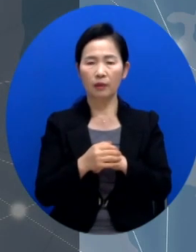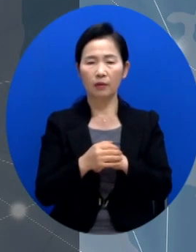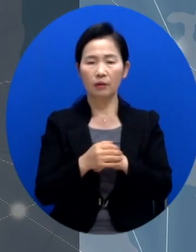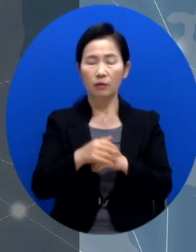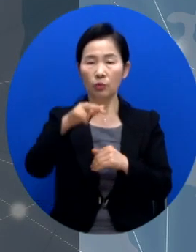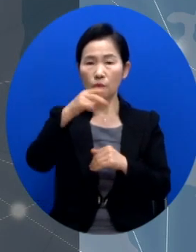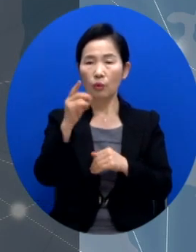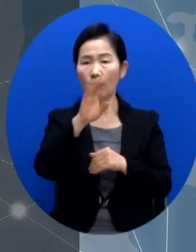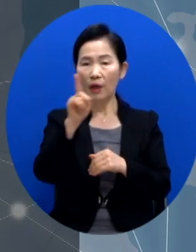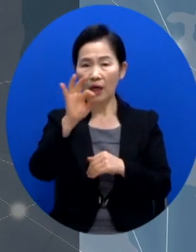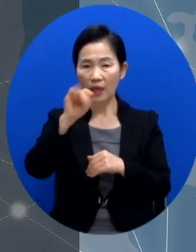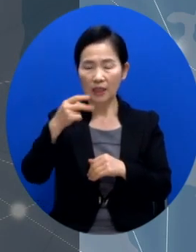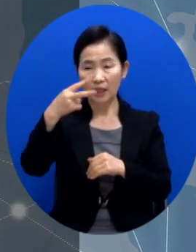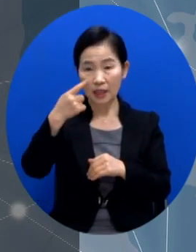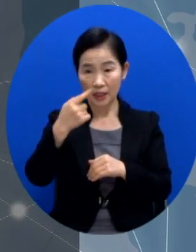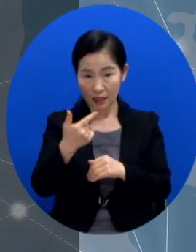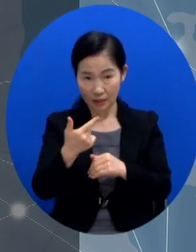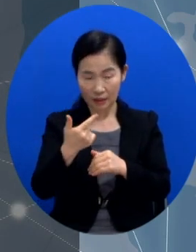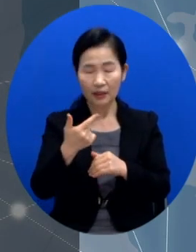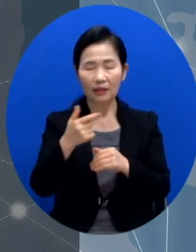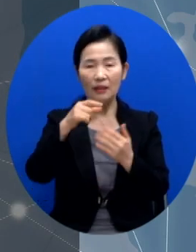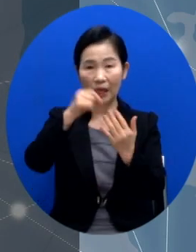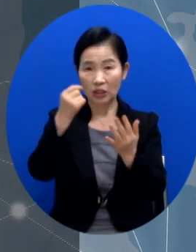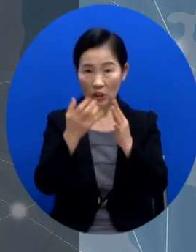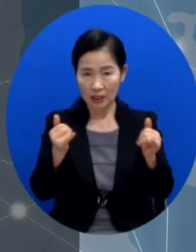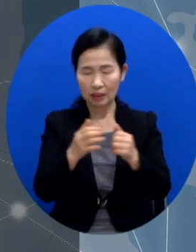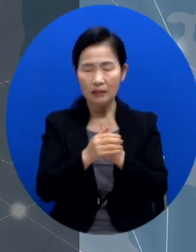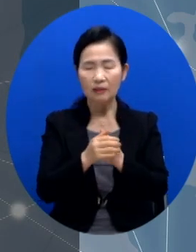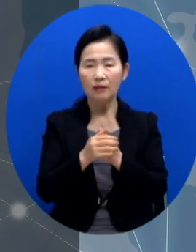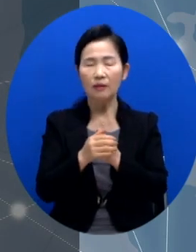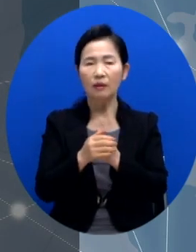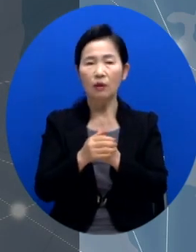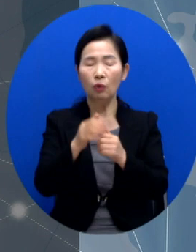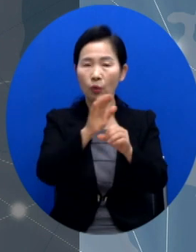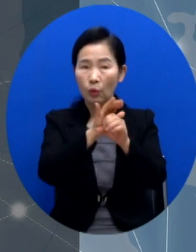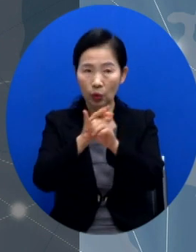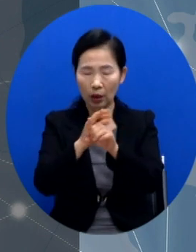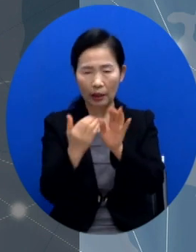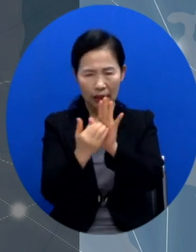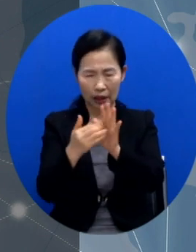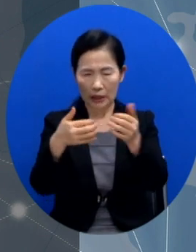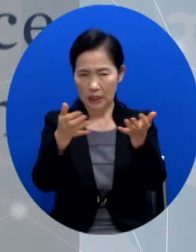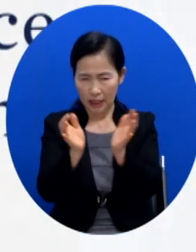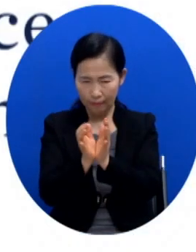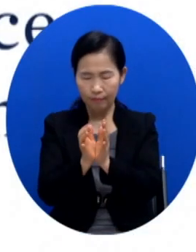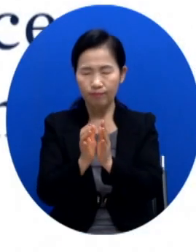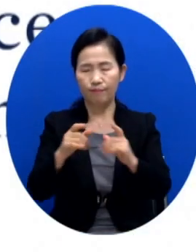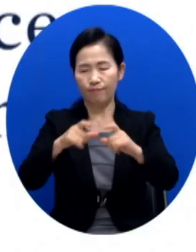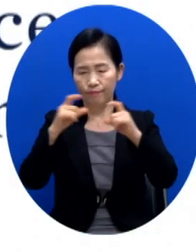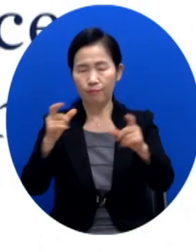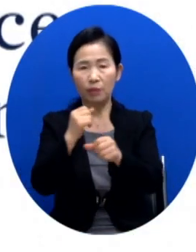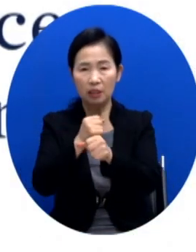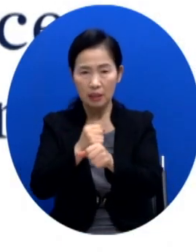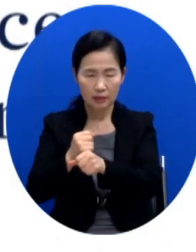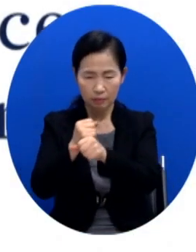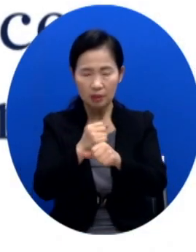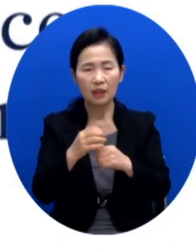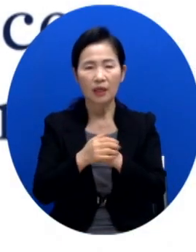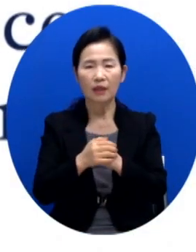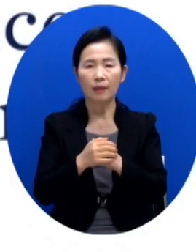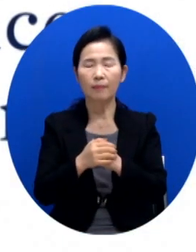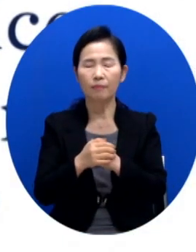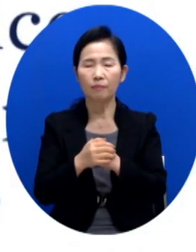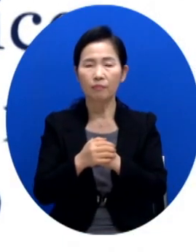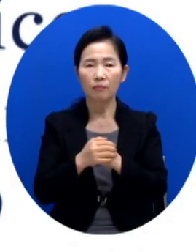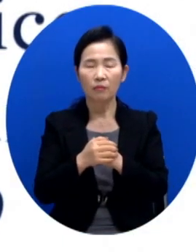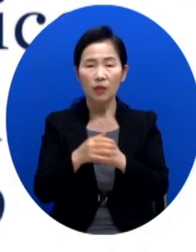조 바이든 미국 대통령 당선인이 코로나19 백악관 대응팀을 추가로 마련했습니다. 바이든 인수위원회는